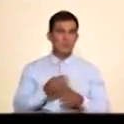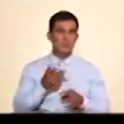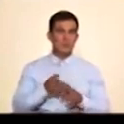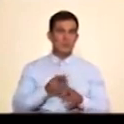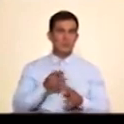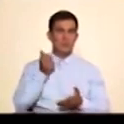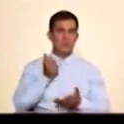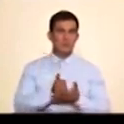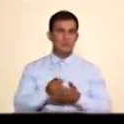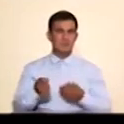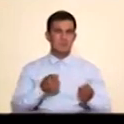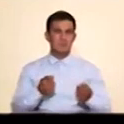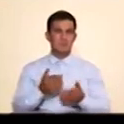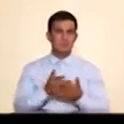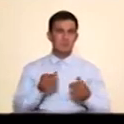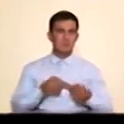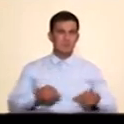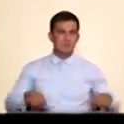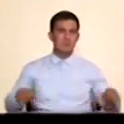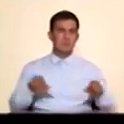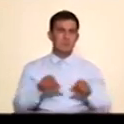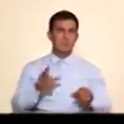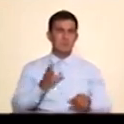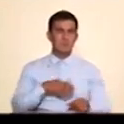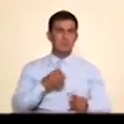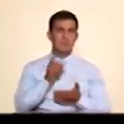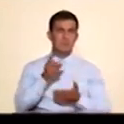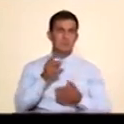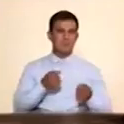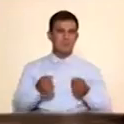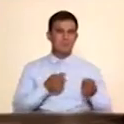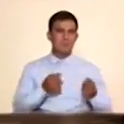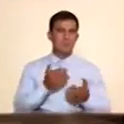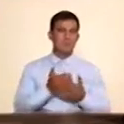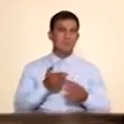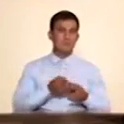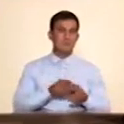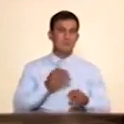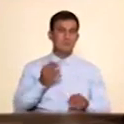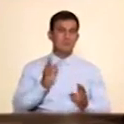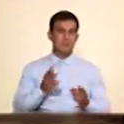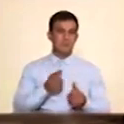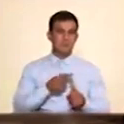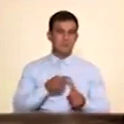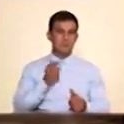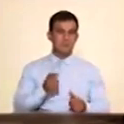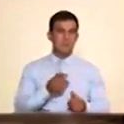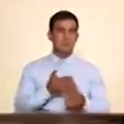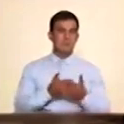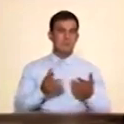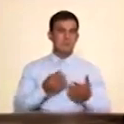egallab olgan davlatni biz imperiya deymiz. Albatta, Franklar davlatini asoschisi hisoblangan